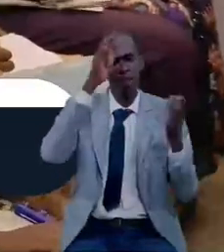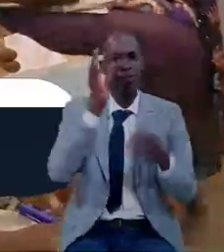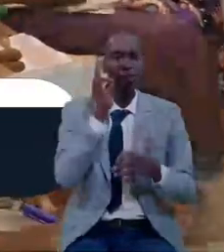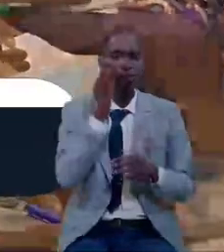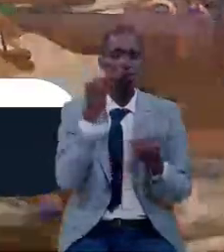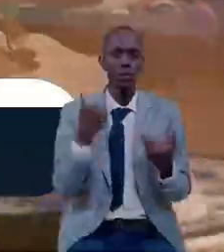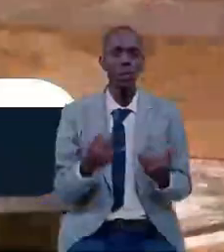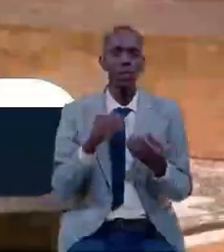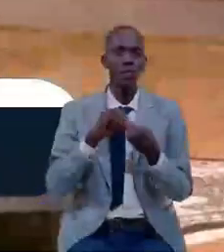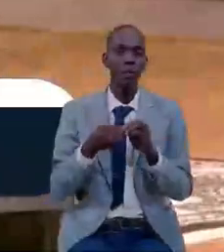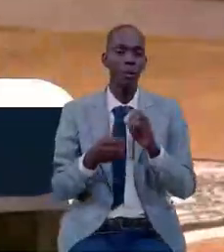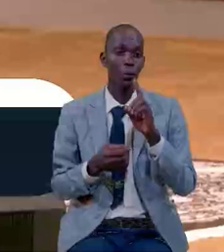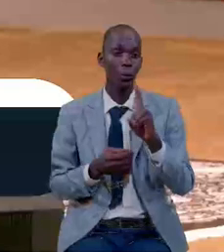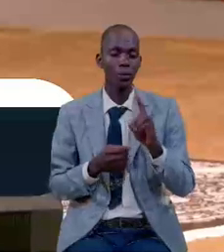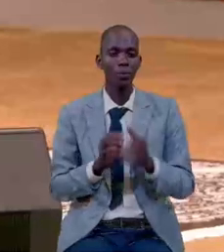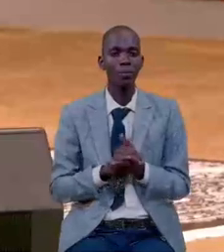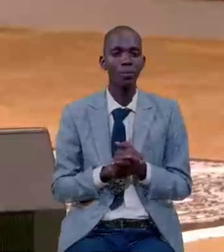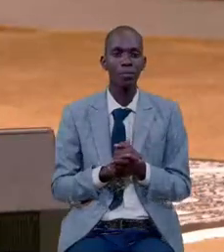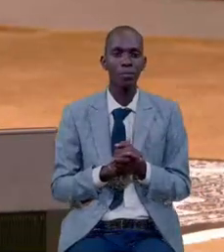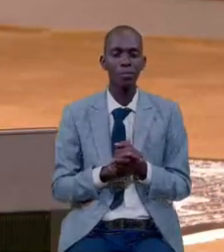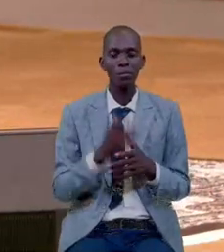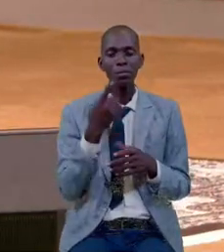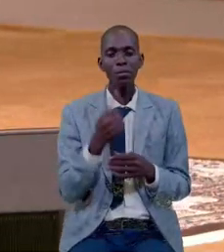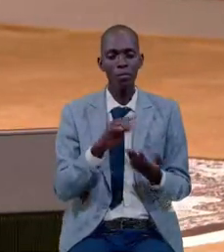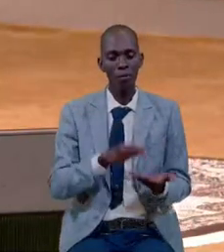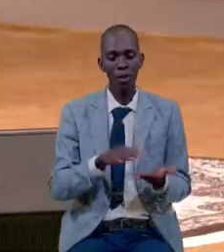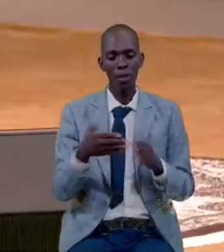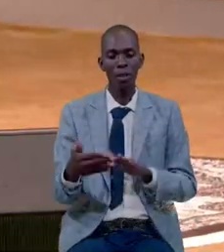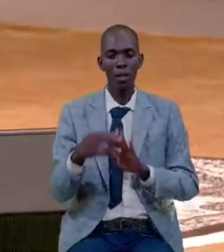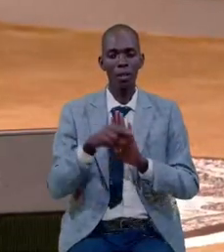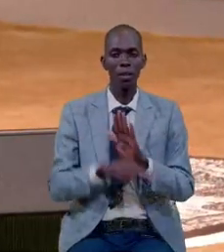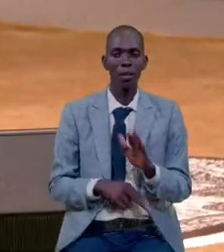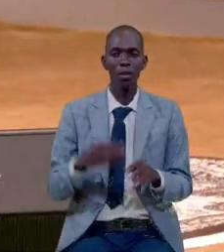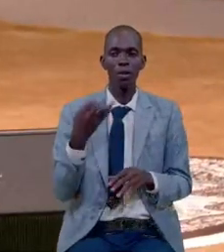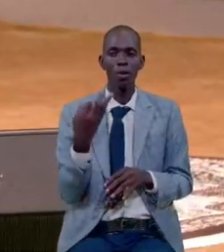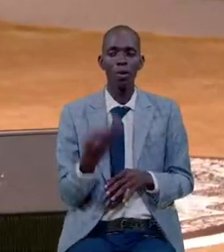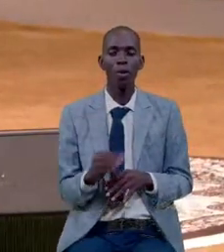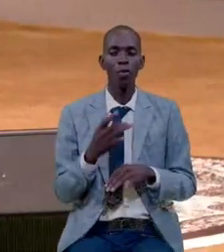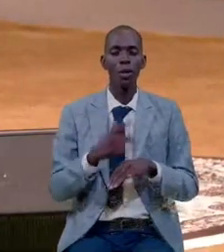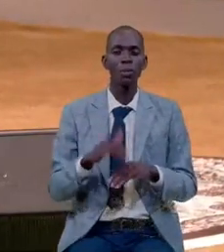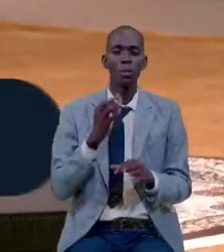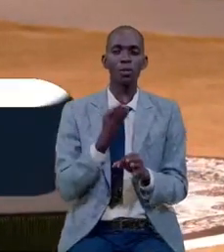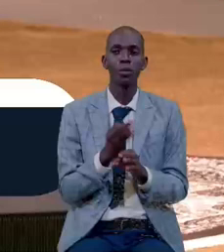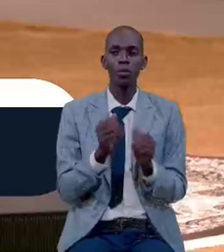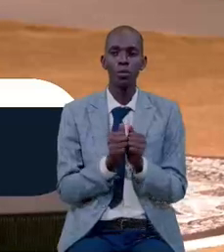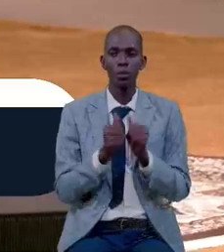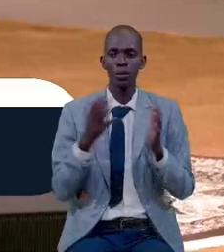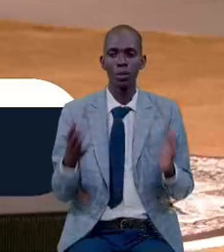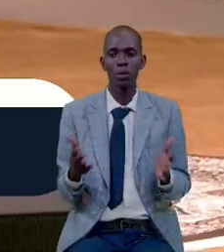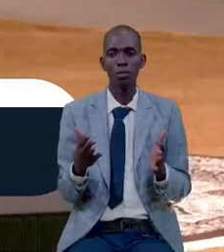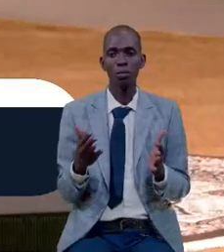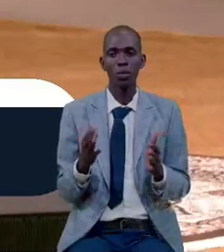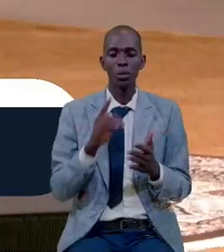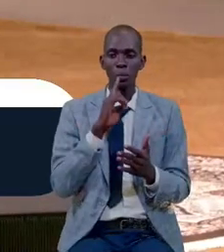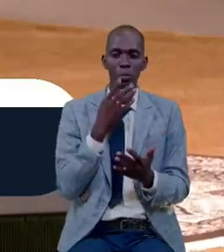point. Nous allons voir la mort d'une foi vide sans un fruit